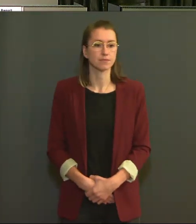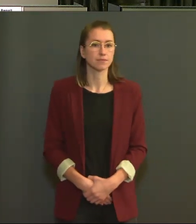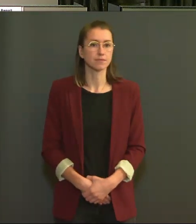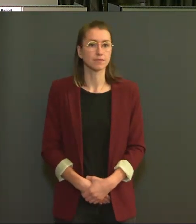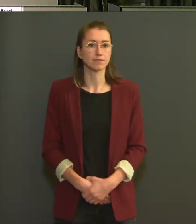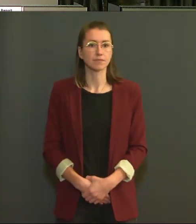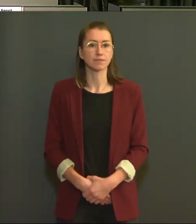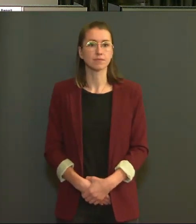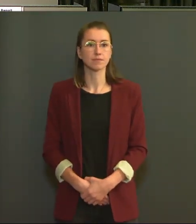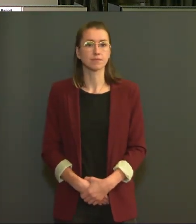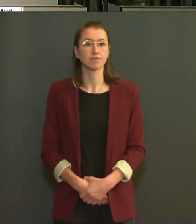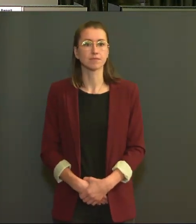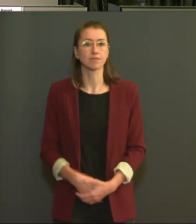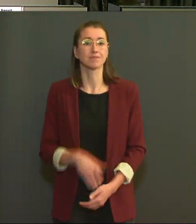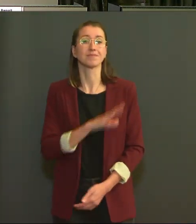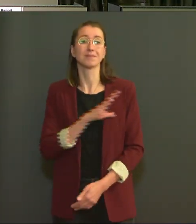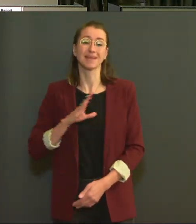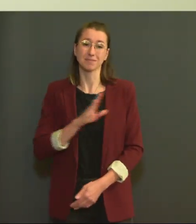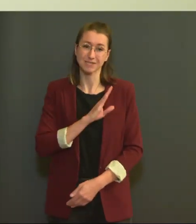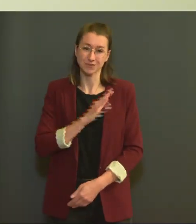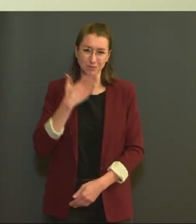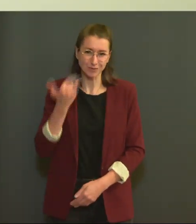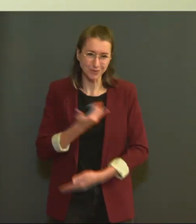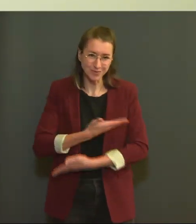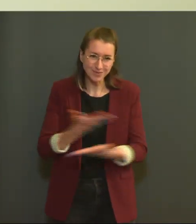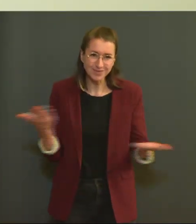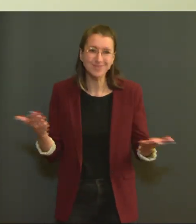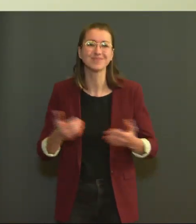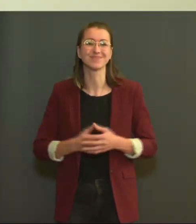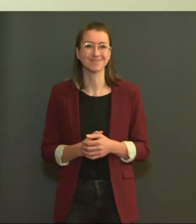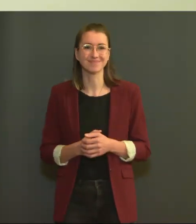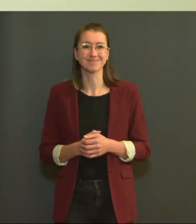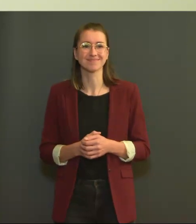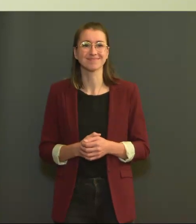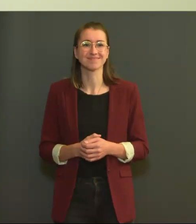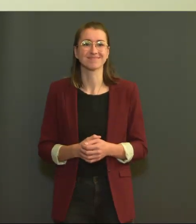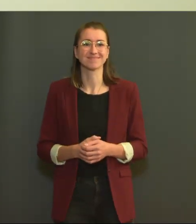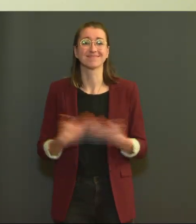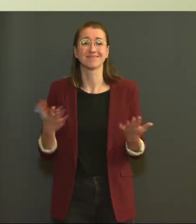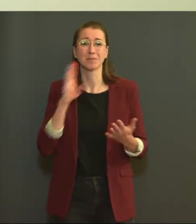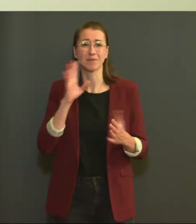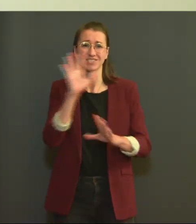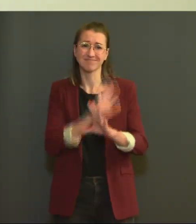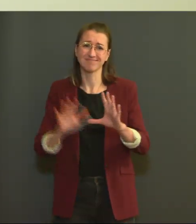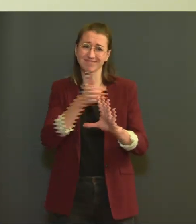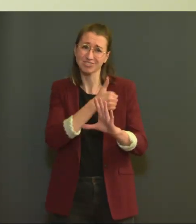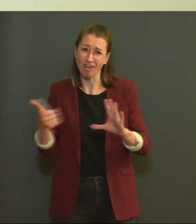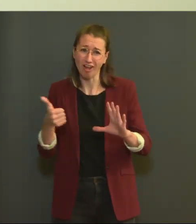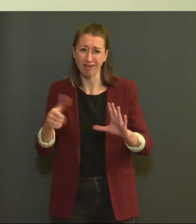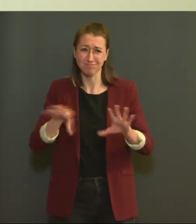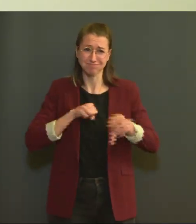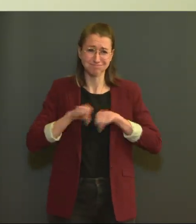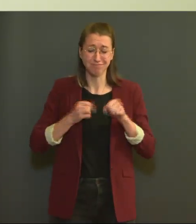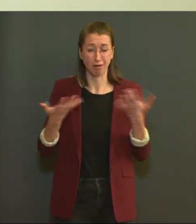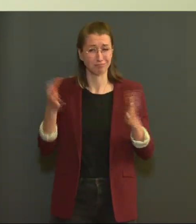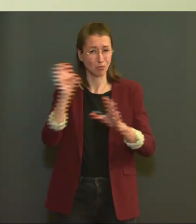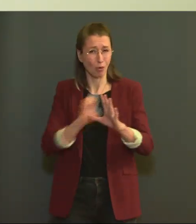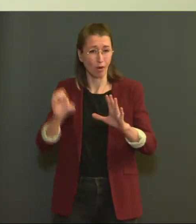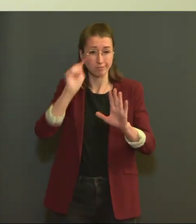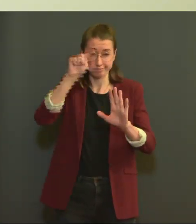Deze bijkomende het kan. wel. Als in veel andere landen, de situatie is opgezet, de situatie